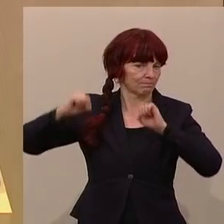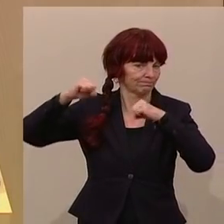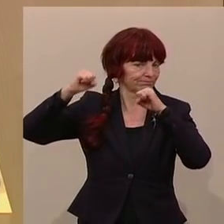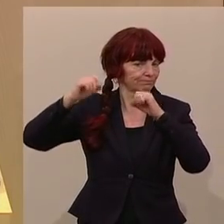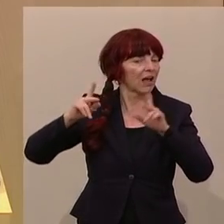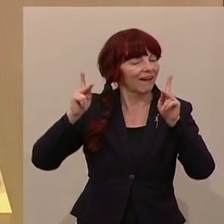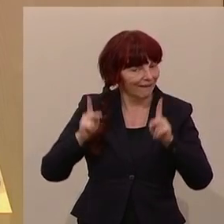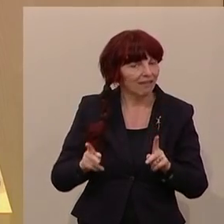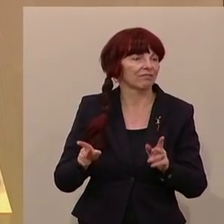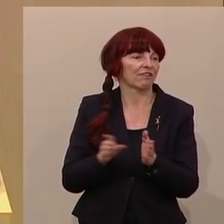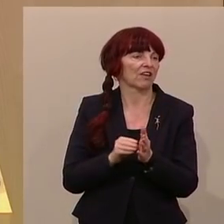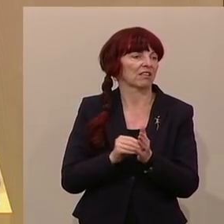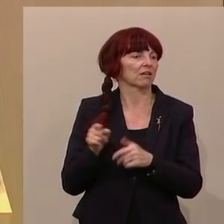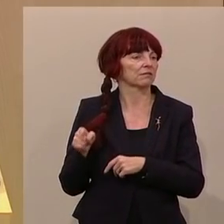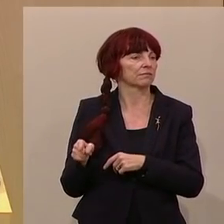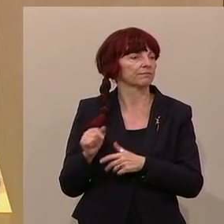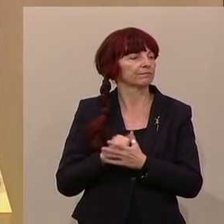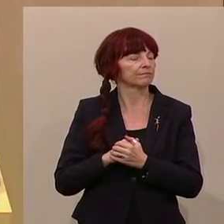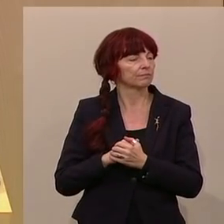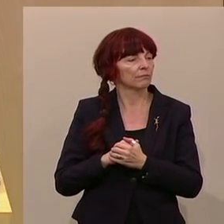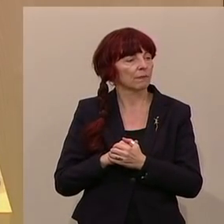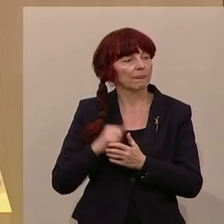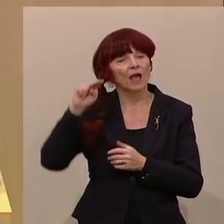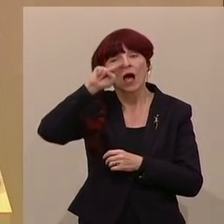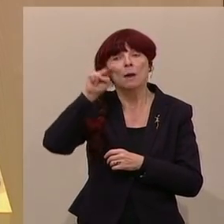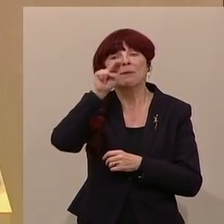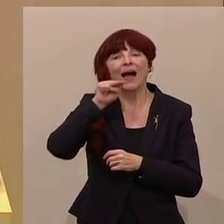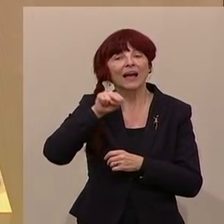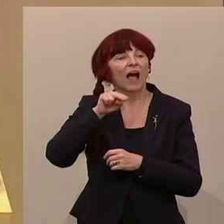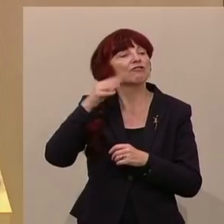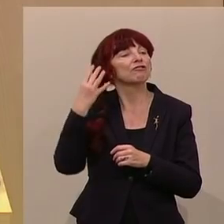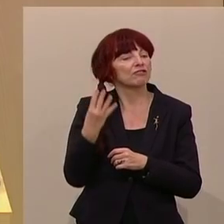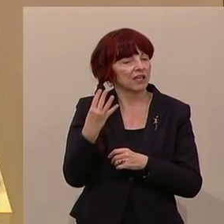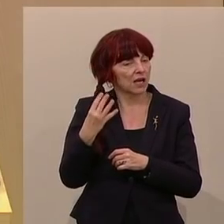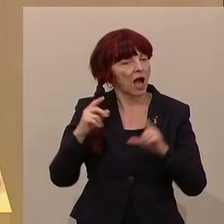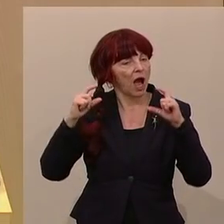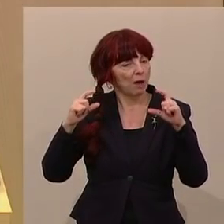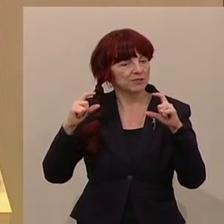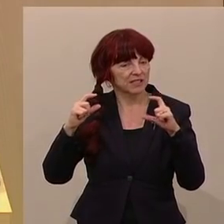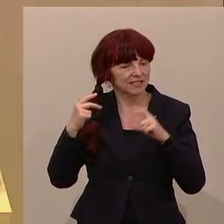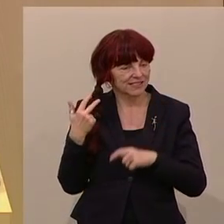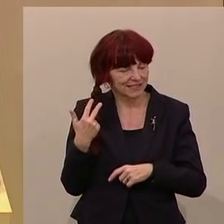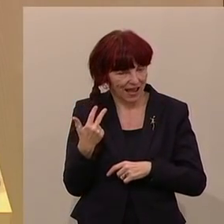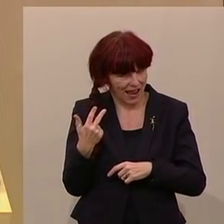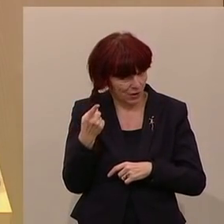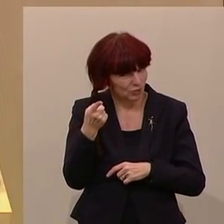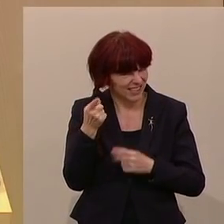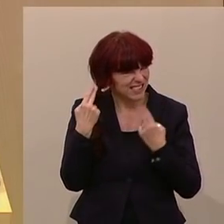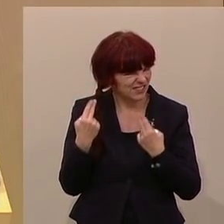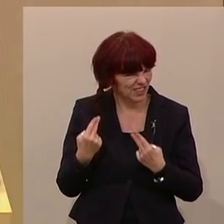ohne Vereinbarung konsumiert werden. Dann in § 4 Absatz 3 steht, in § 4, und das ist das Wesentliche,